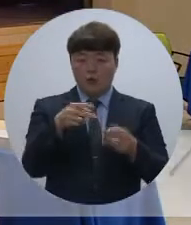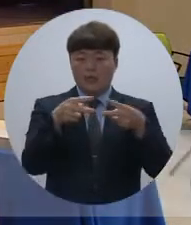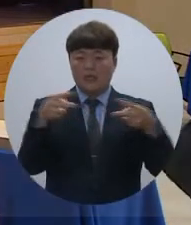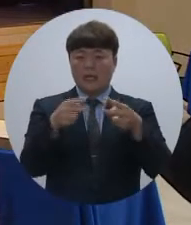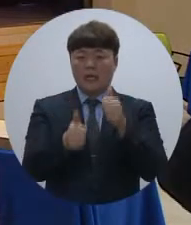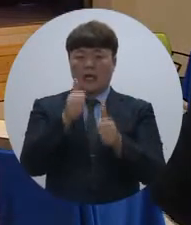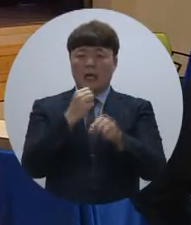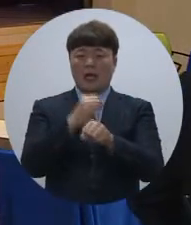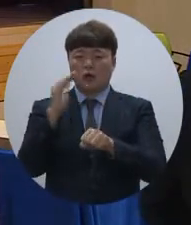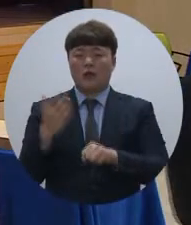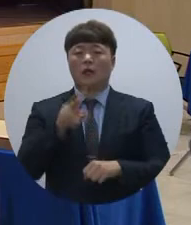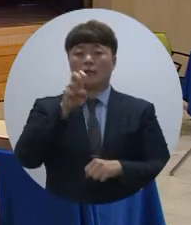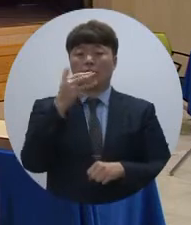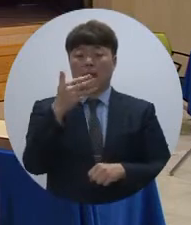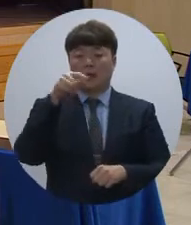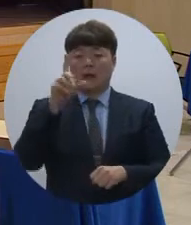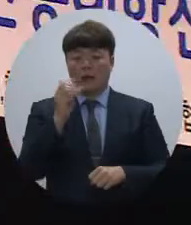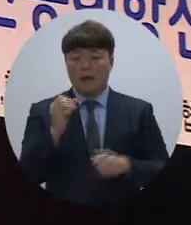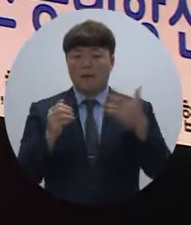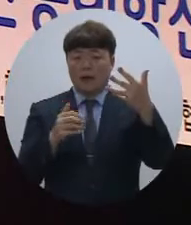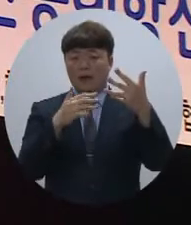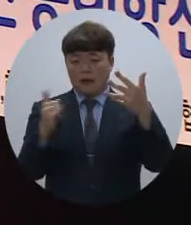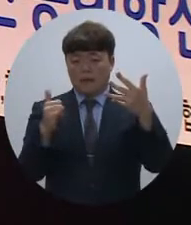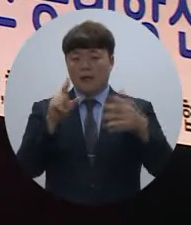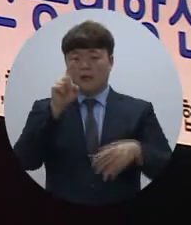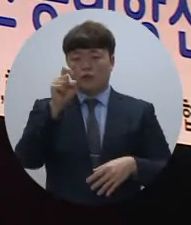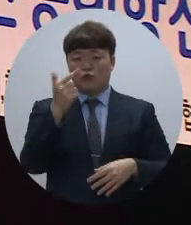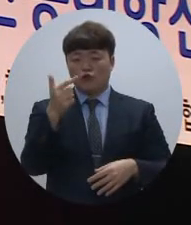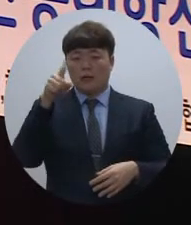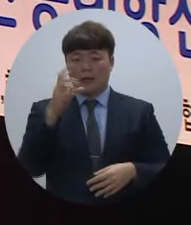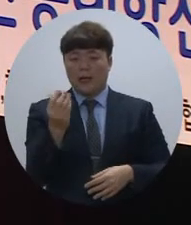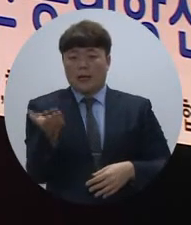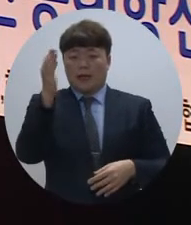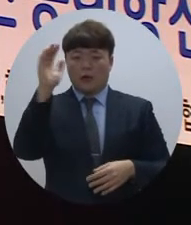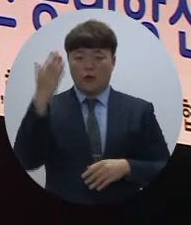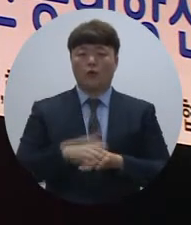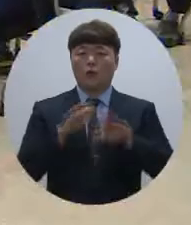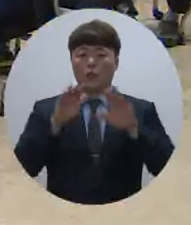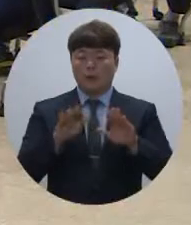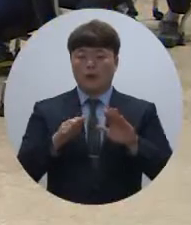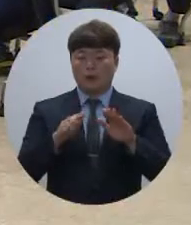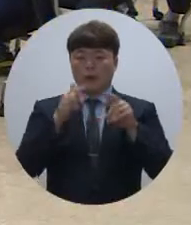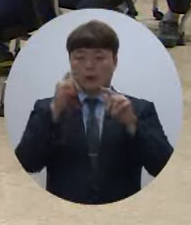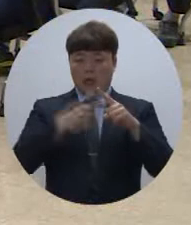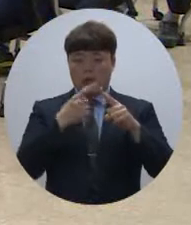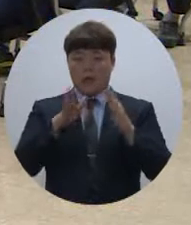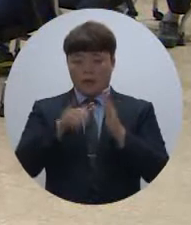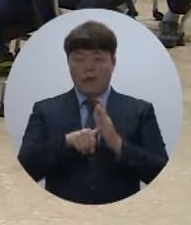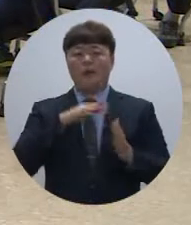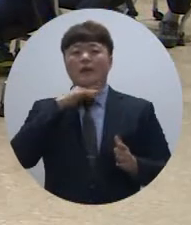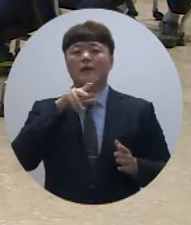이날 12판이 진행된 28강에서는 8명이 16강에 진출했습니다. 이번 대회는 17세